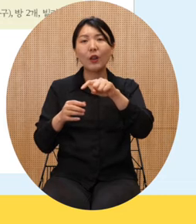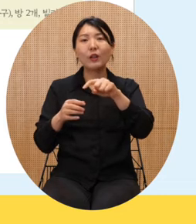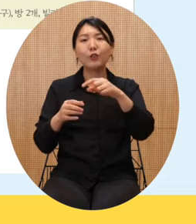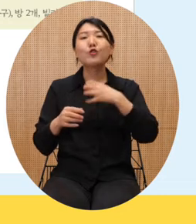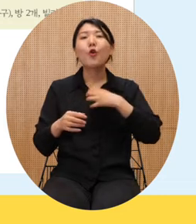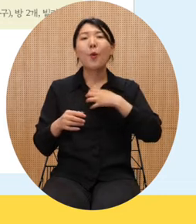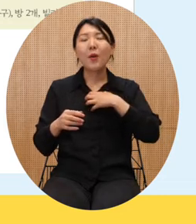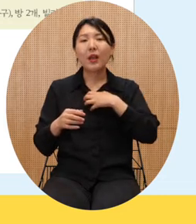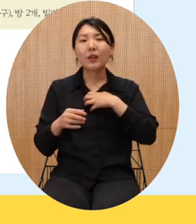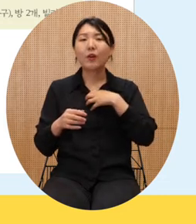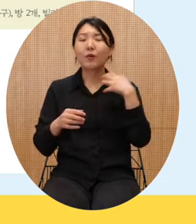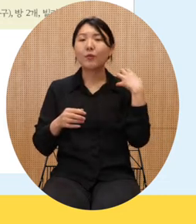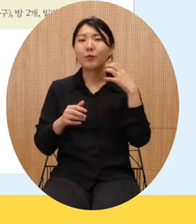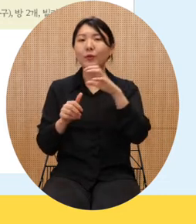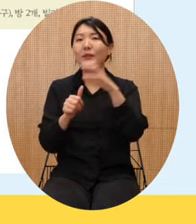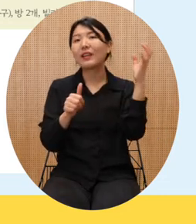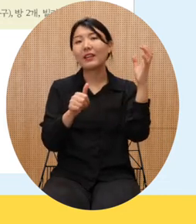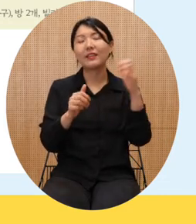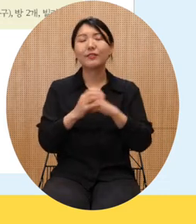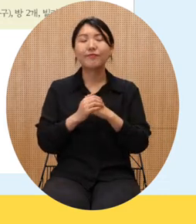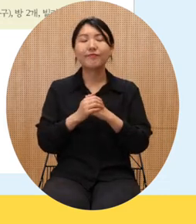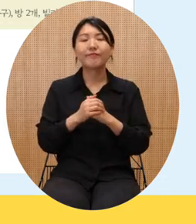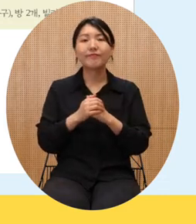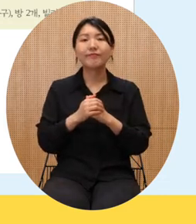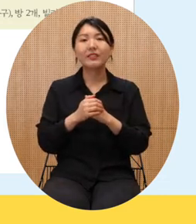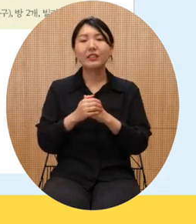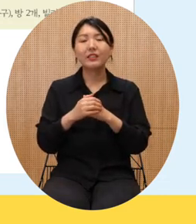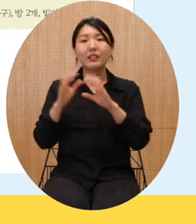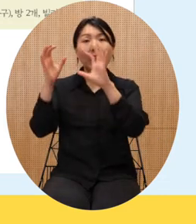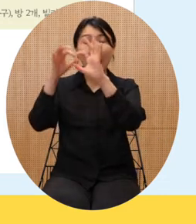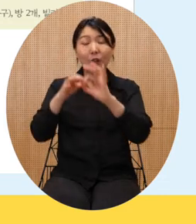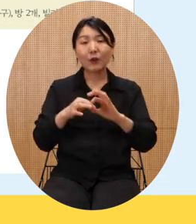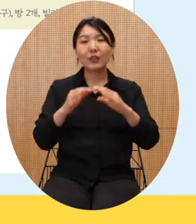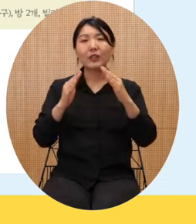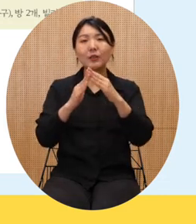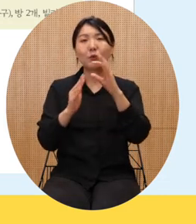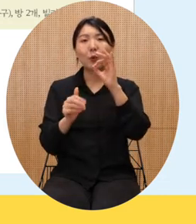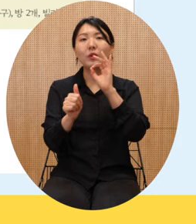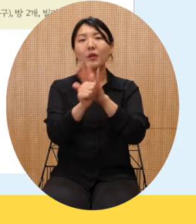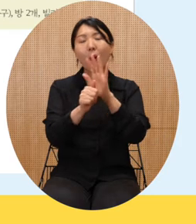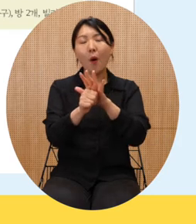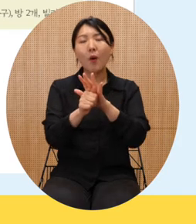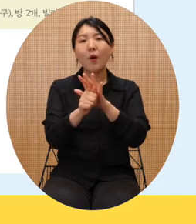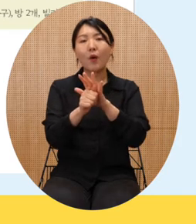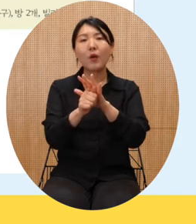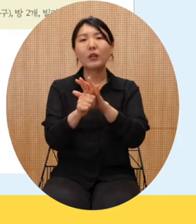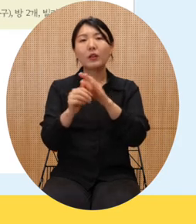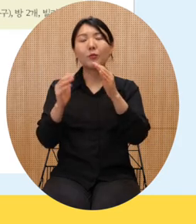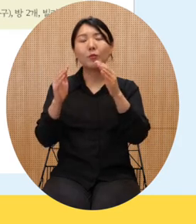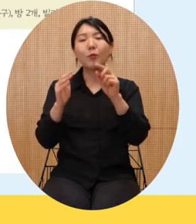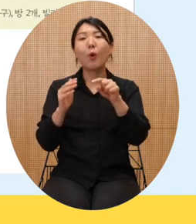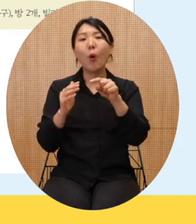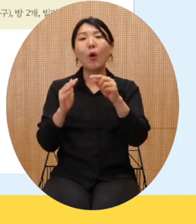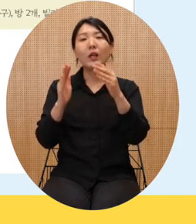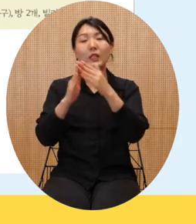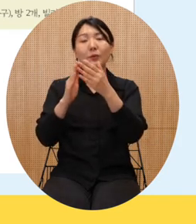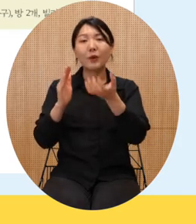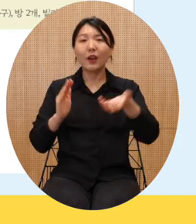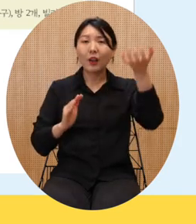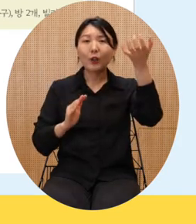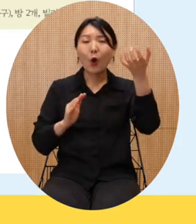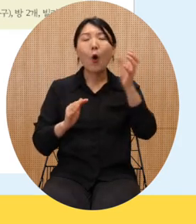상황이 모면이 그러니까 그런 상황에서 벗어나고 계시는 거죠. 그래서 우리가 계속 이 주거비 지원을